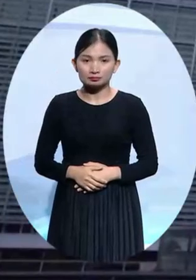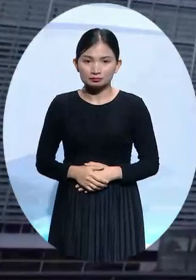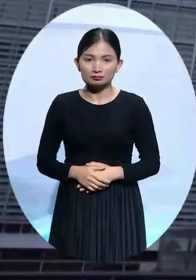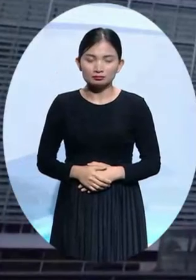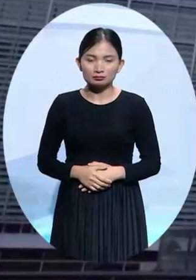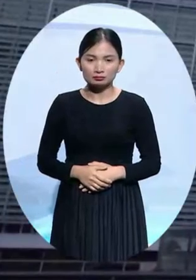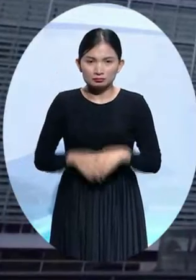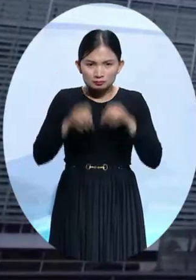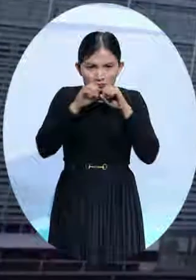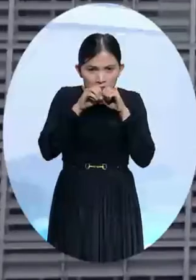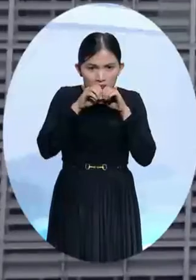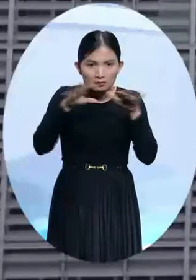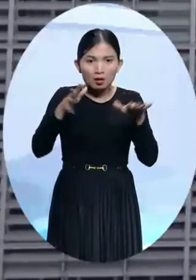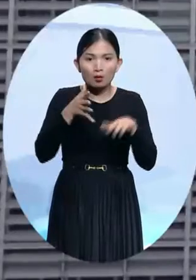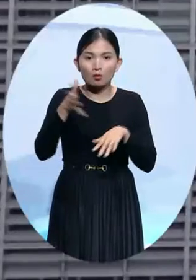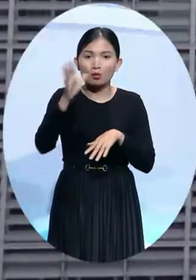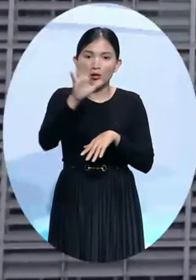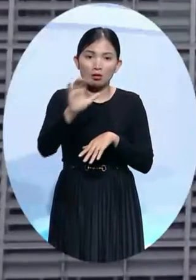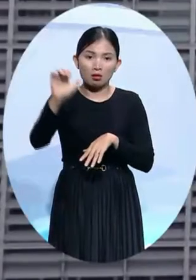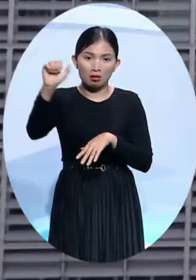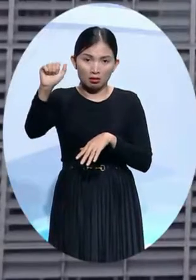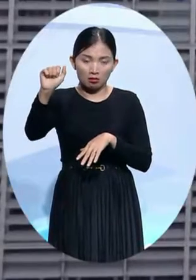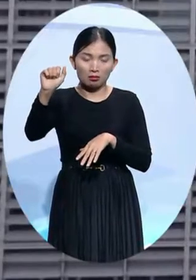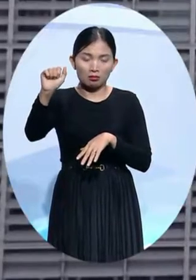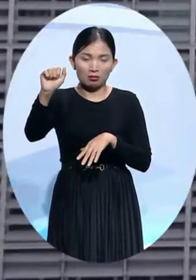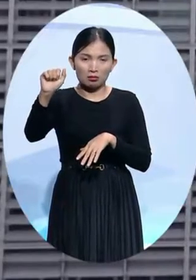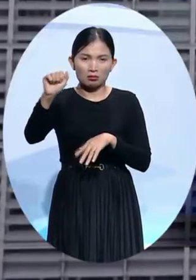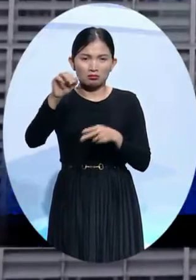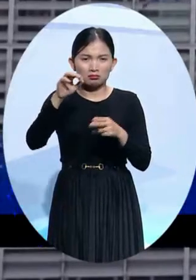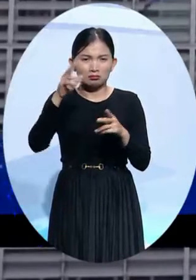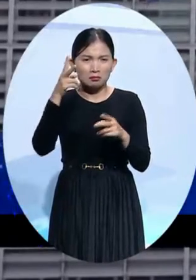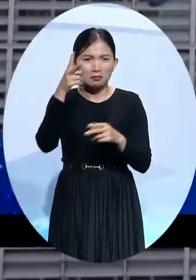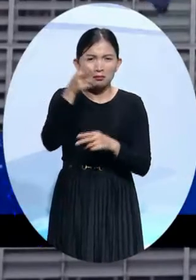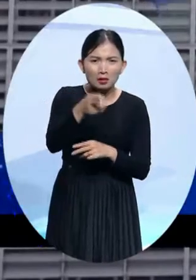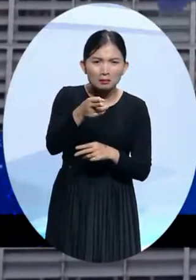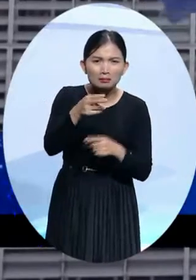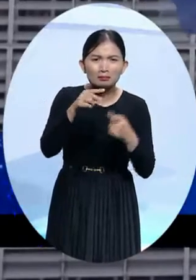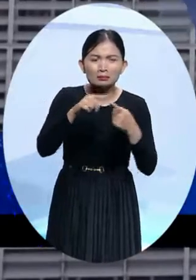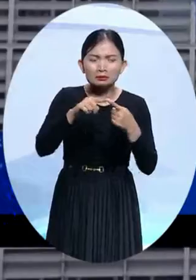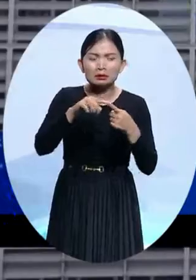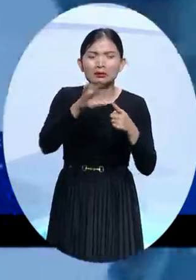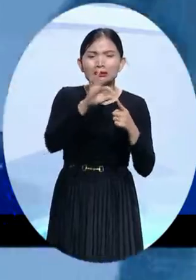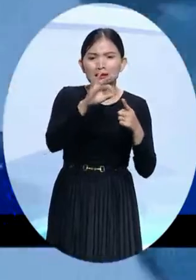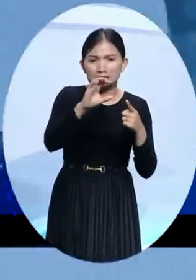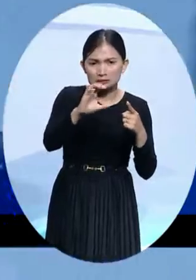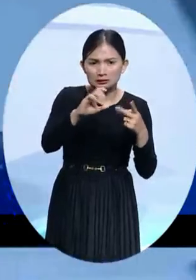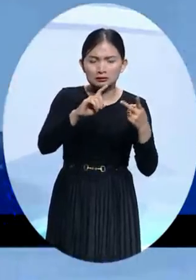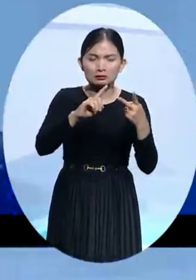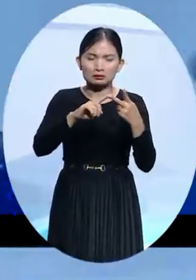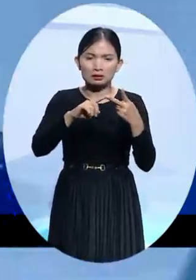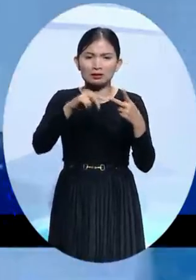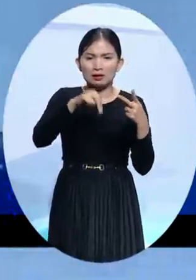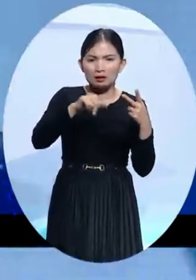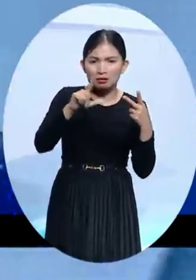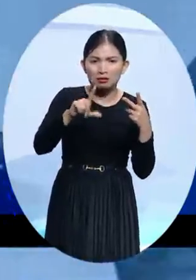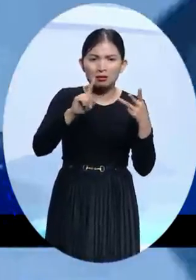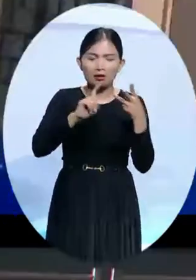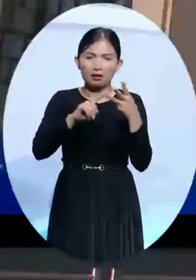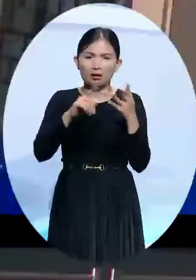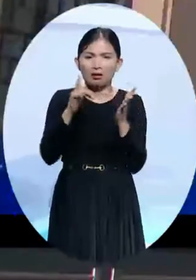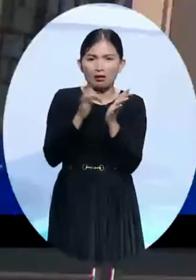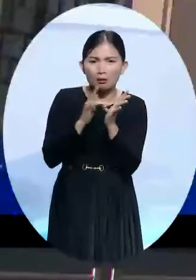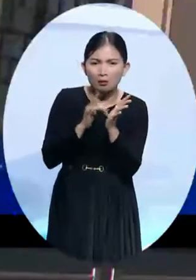Thông cáo của Hội đồng châu Âu cho biết các lệnh cấm nhằm vào lĩnh vực tài chính, năng lượng, công nghệ, các loại hàng hóa đa dụng, công nghiệp, vận tải và hàng xa